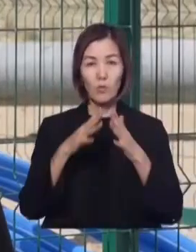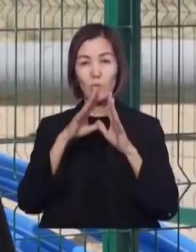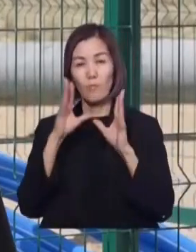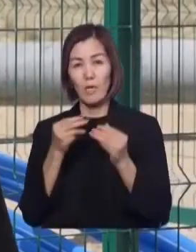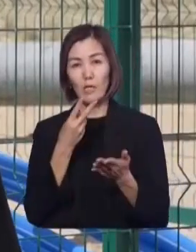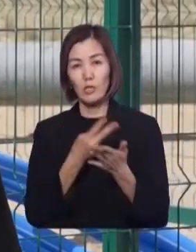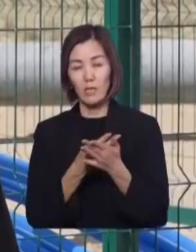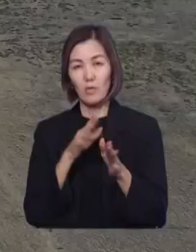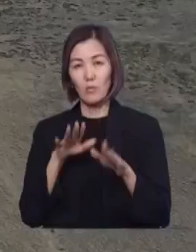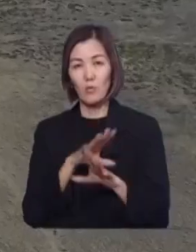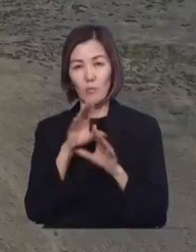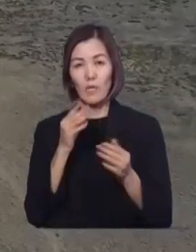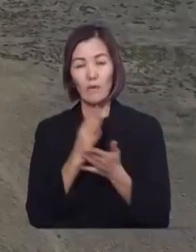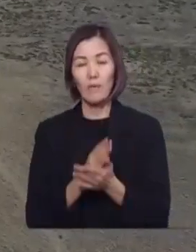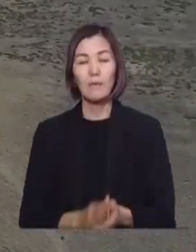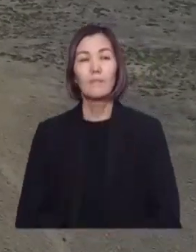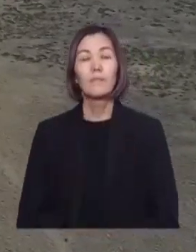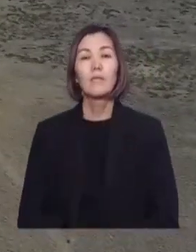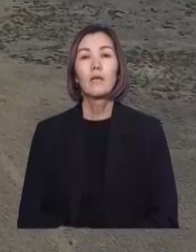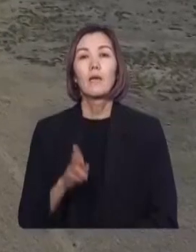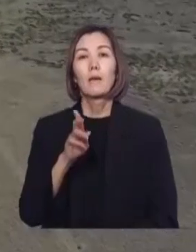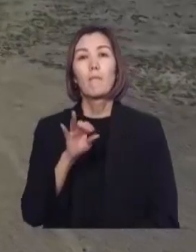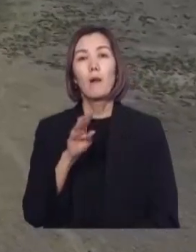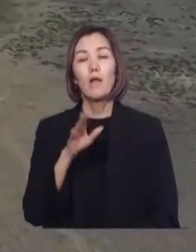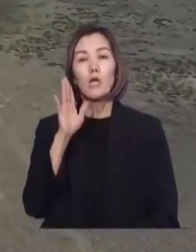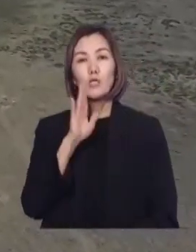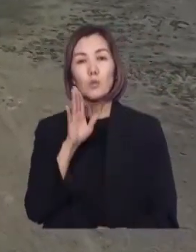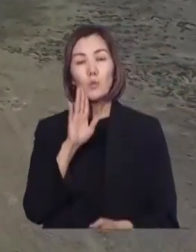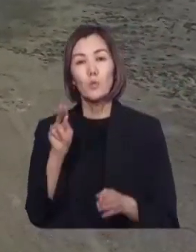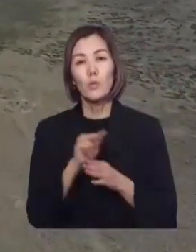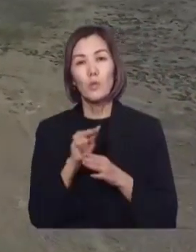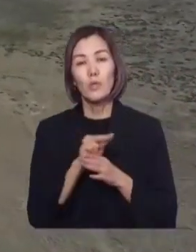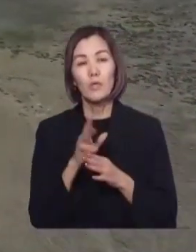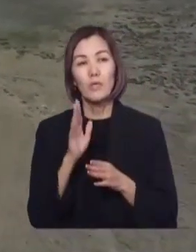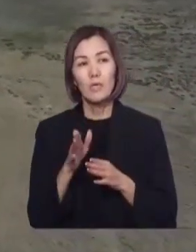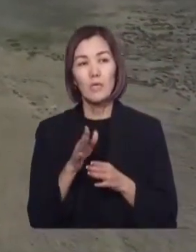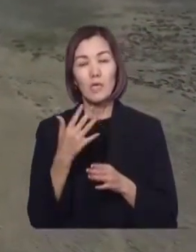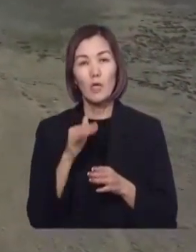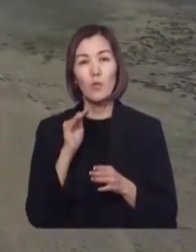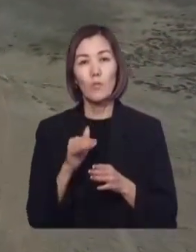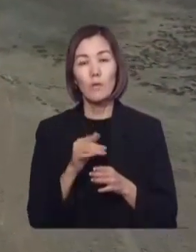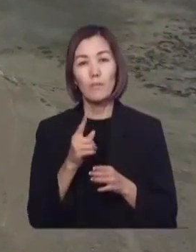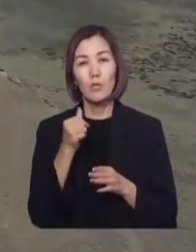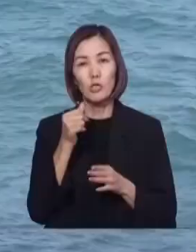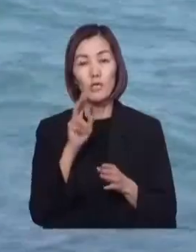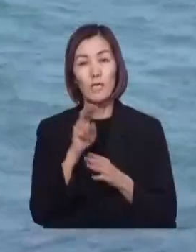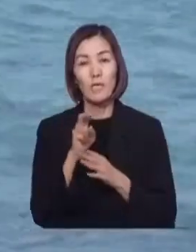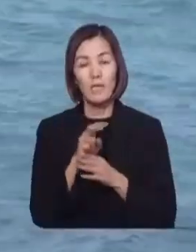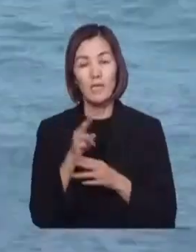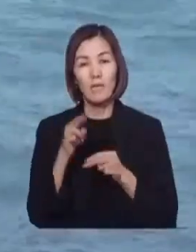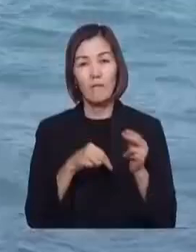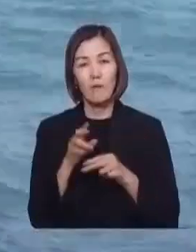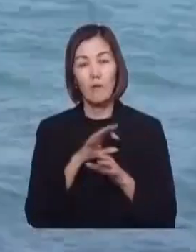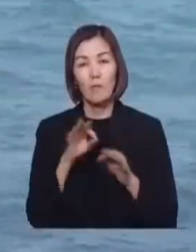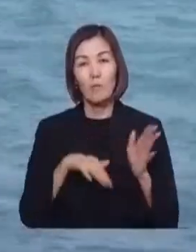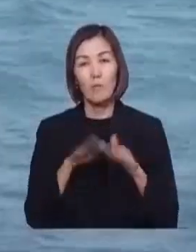жерге жоспарлап отырмыз. Балқаштың суы шипалы елдің қалаулы көлі. Жылма-жыл мұнда 50 мыңдай адам тынығады. Инфрақұрылымы